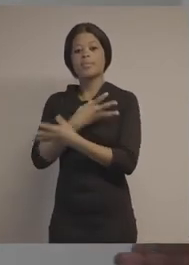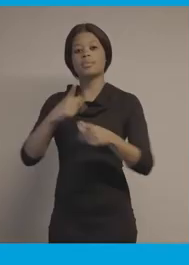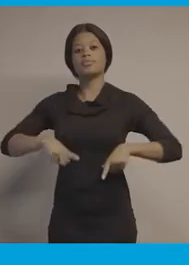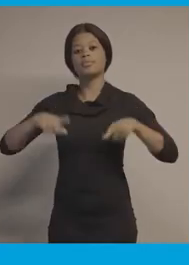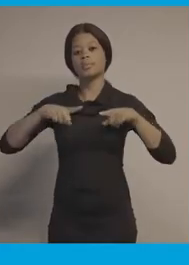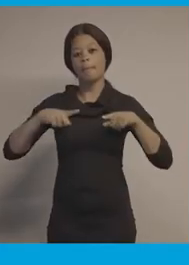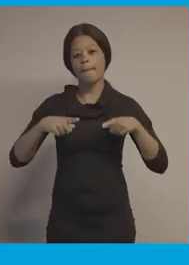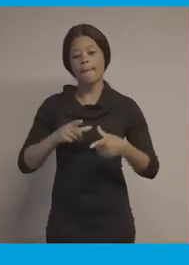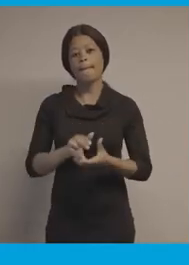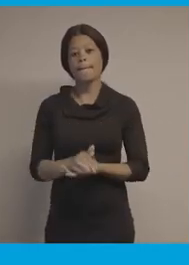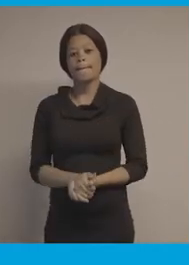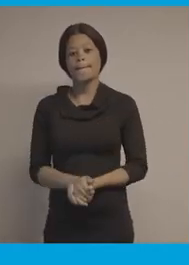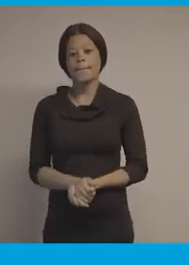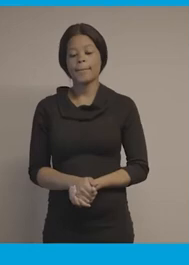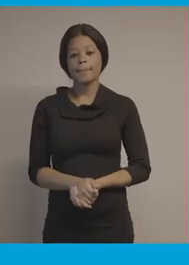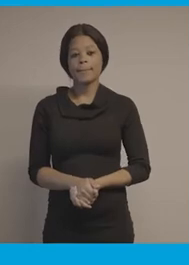lewens save.